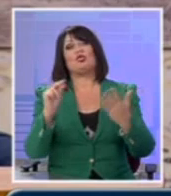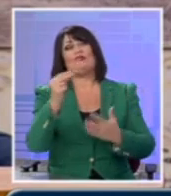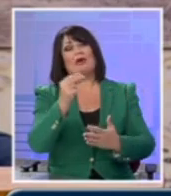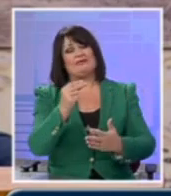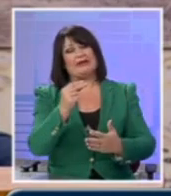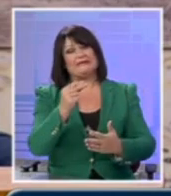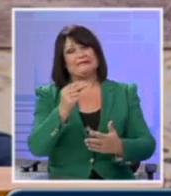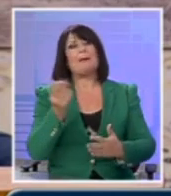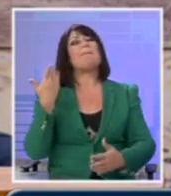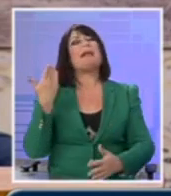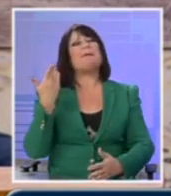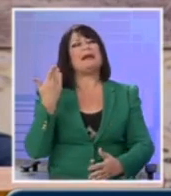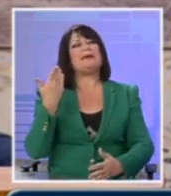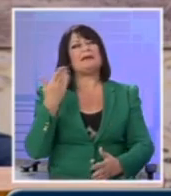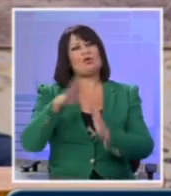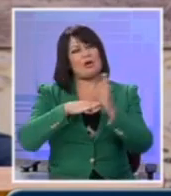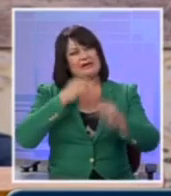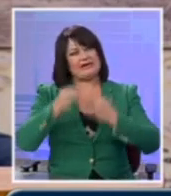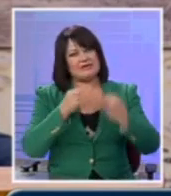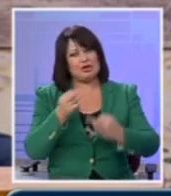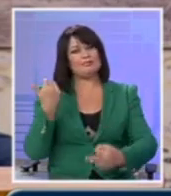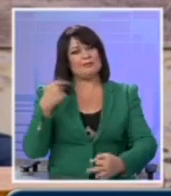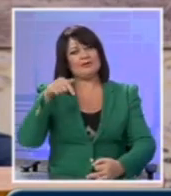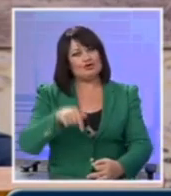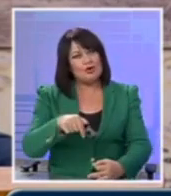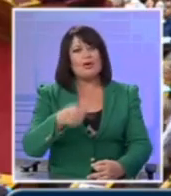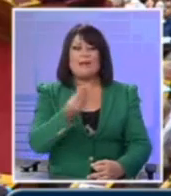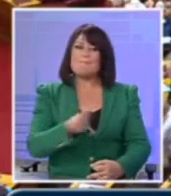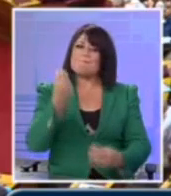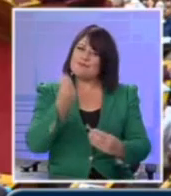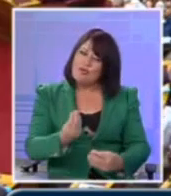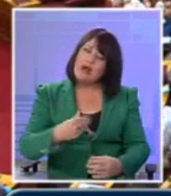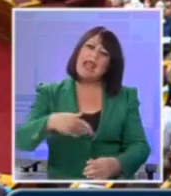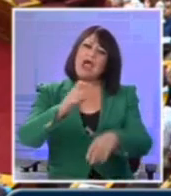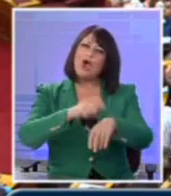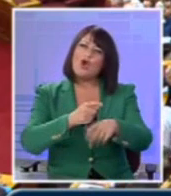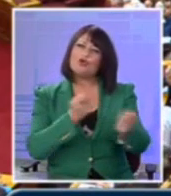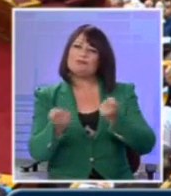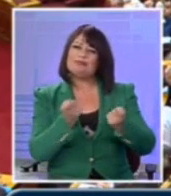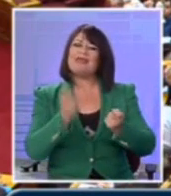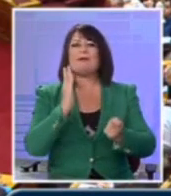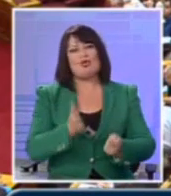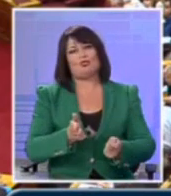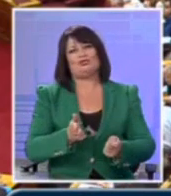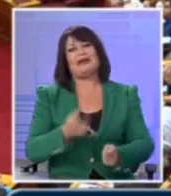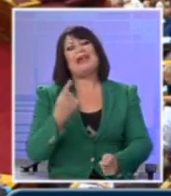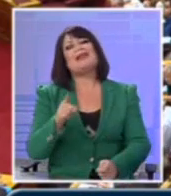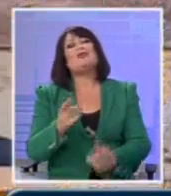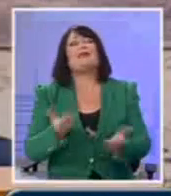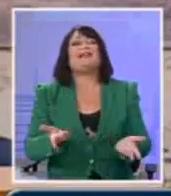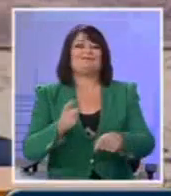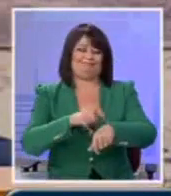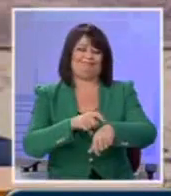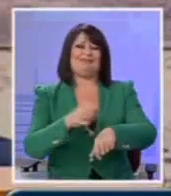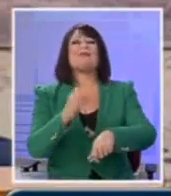ενώ σε αντίστοιχες διαδικασίες. Με μία ακόμα καλύτερη διαχείριση του χρόνου θα ήταν δυνατόν και στους 100 να πάμε. Αλλά δεν